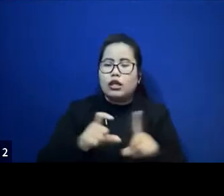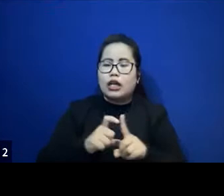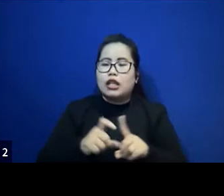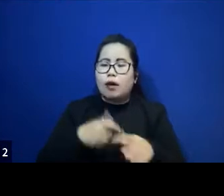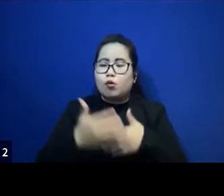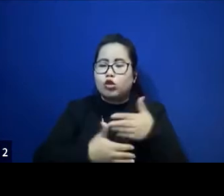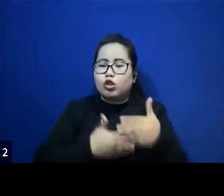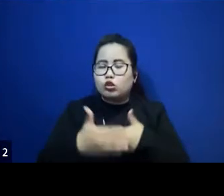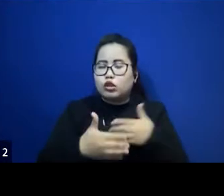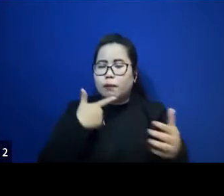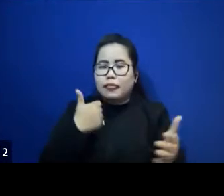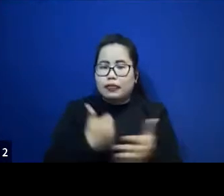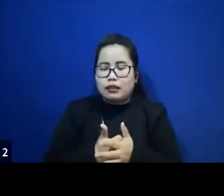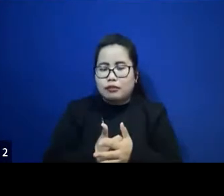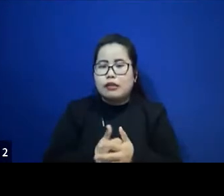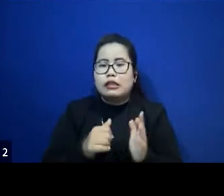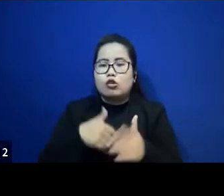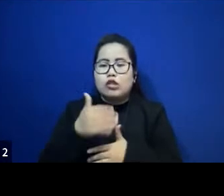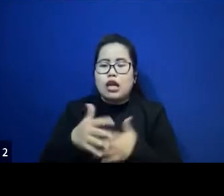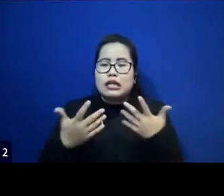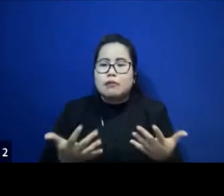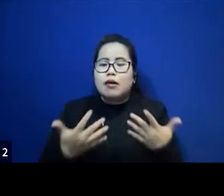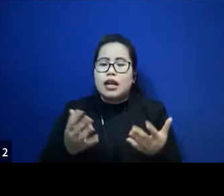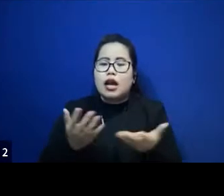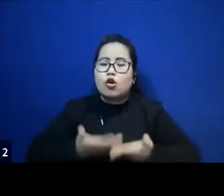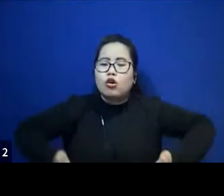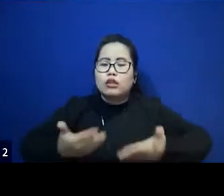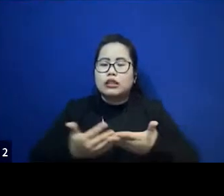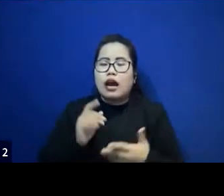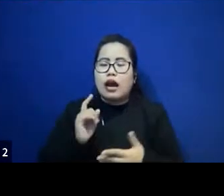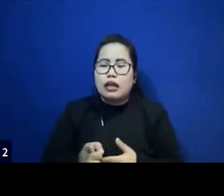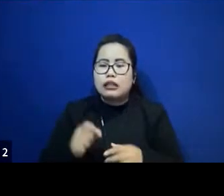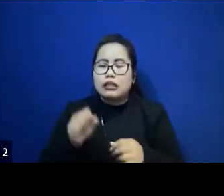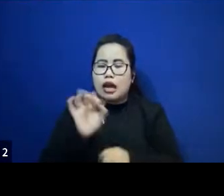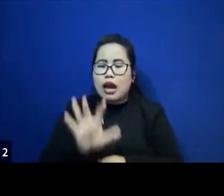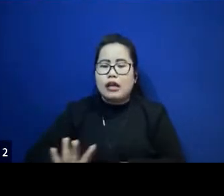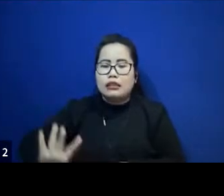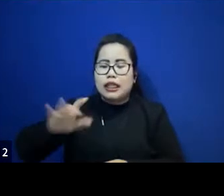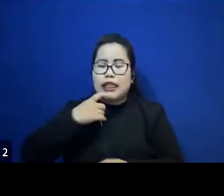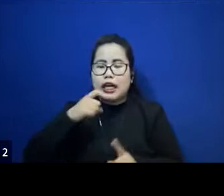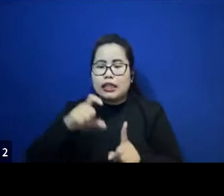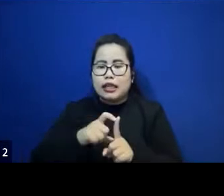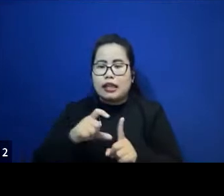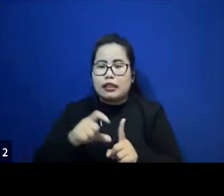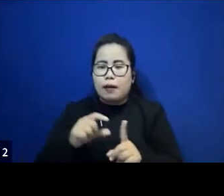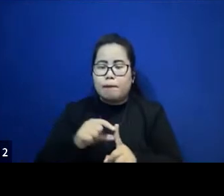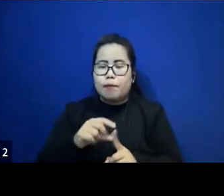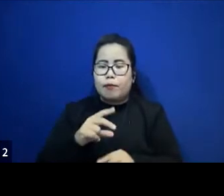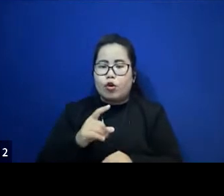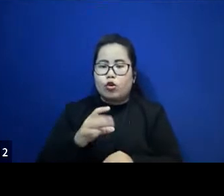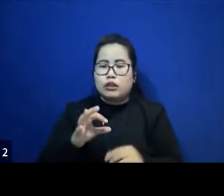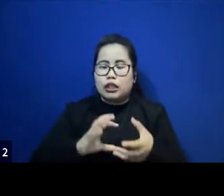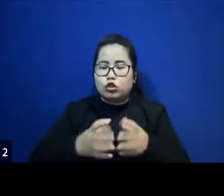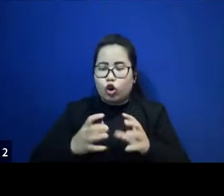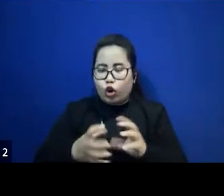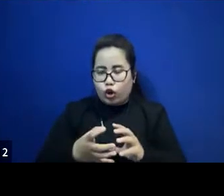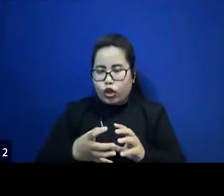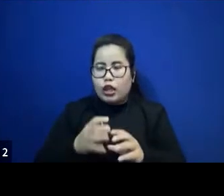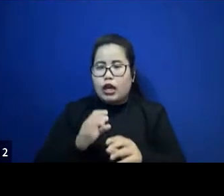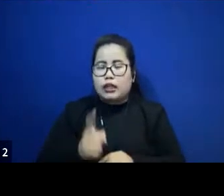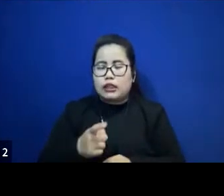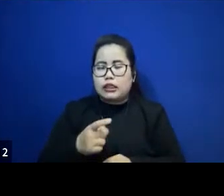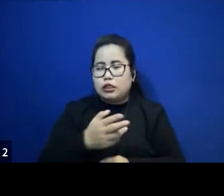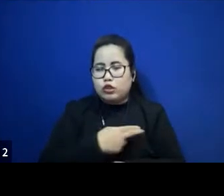juga Bagaimana kondisi yang ada terkait di Asia untuk data protection Laws di Indonesia terus kemudian juga